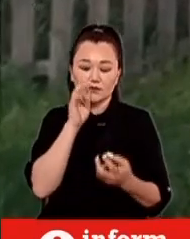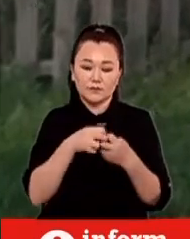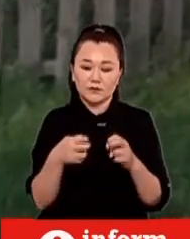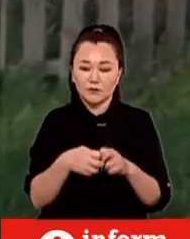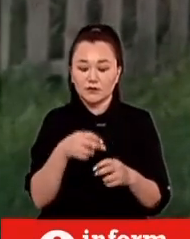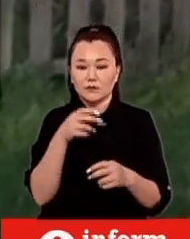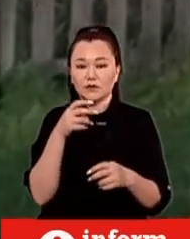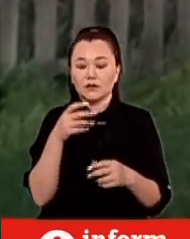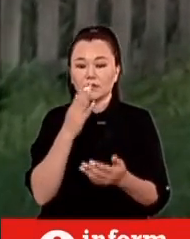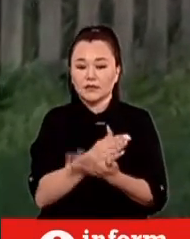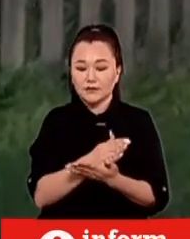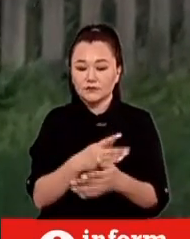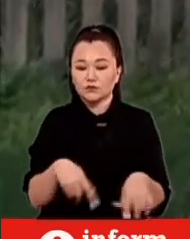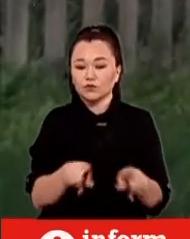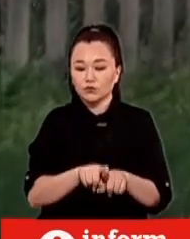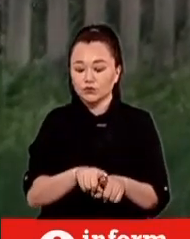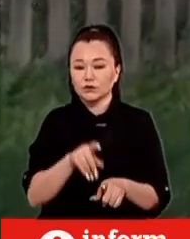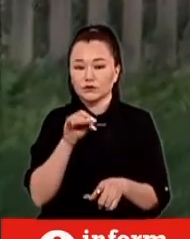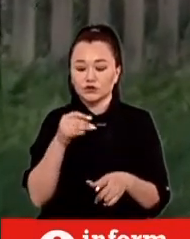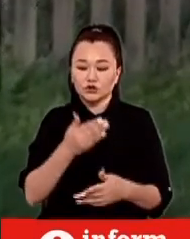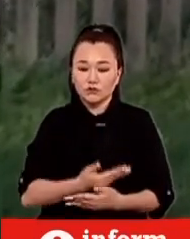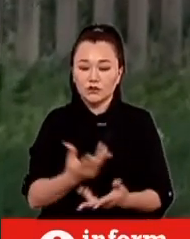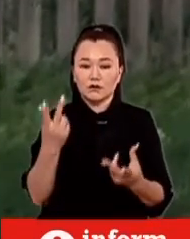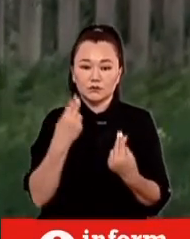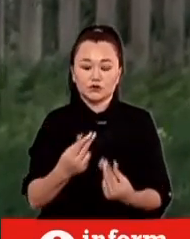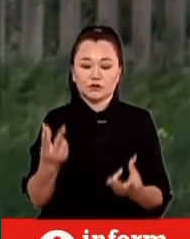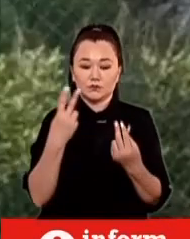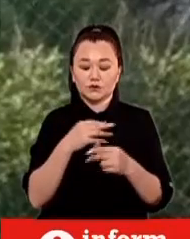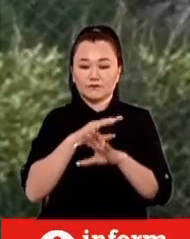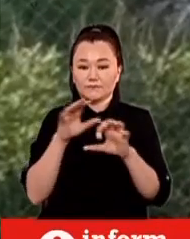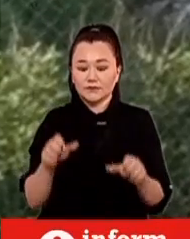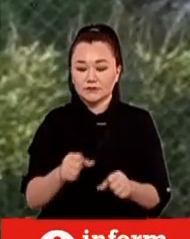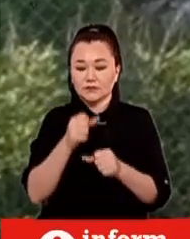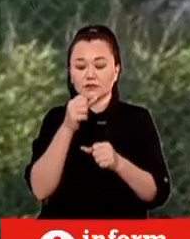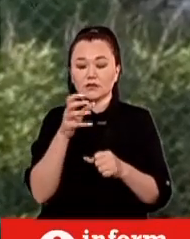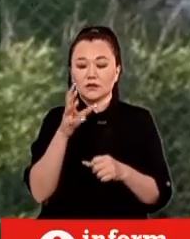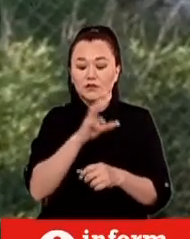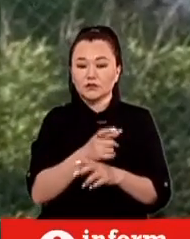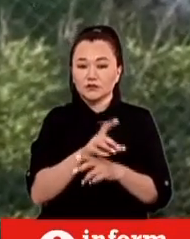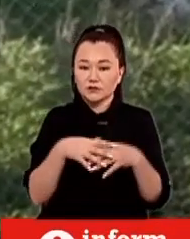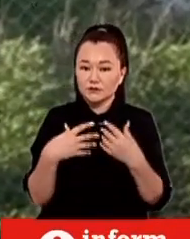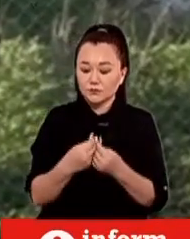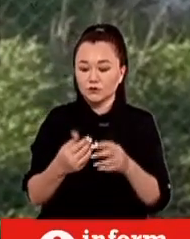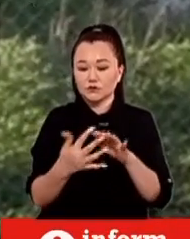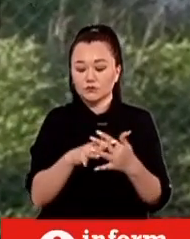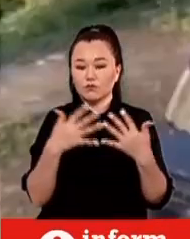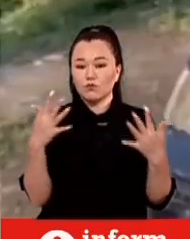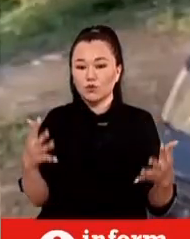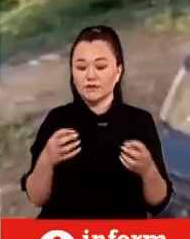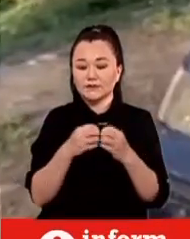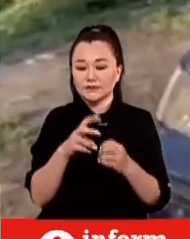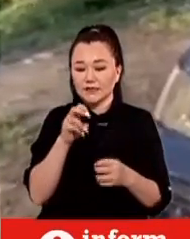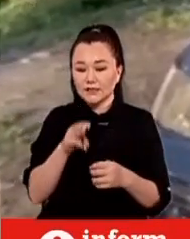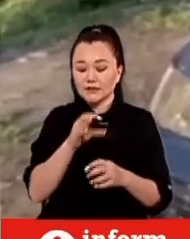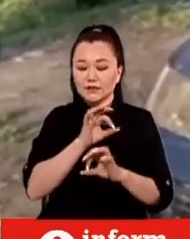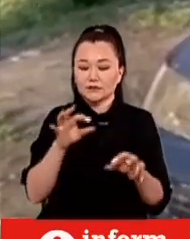удается. И вот живем обещаниями властей. Кабир Матчинов с семьей живет в поселке более 10 лет.